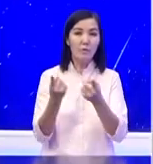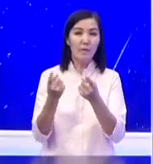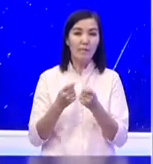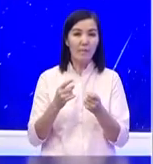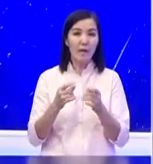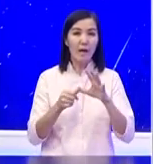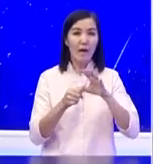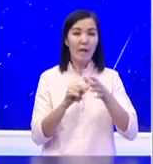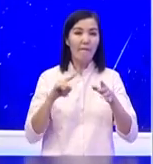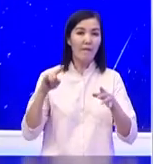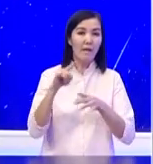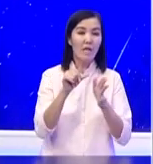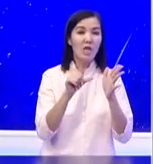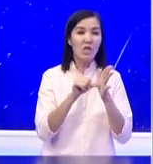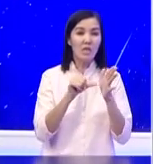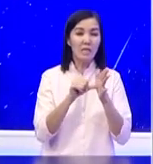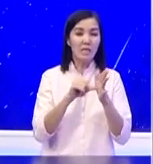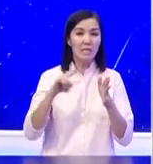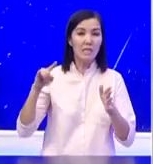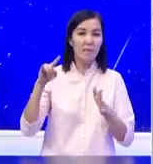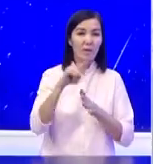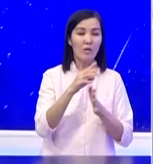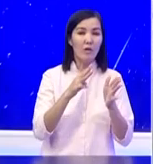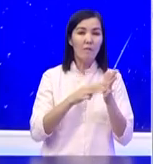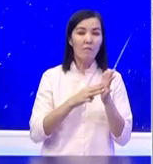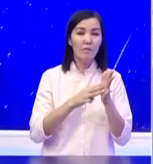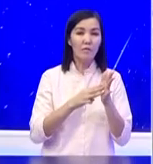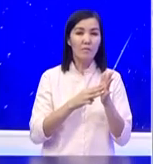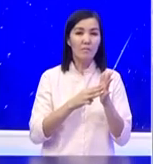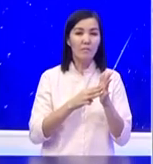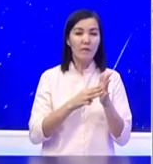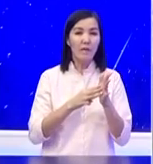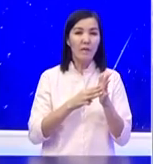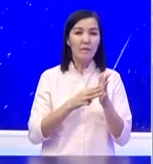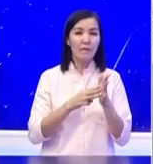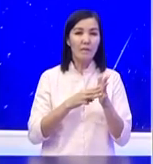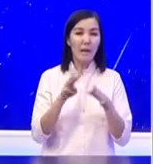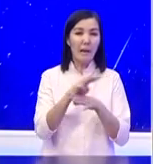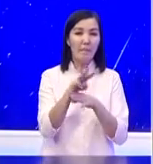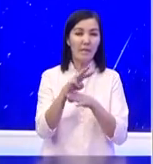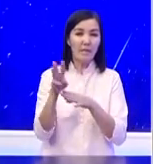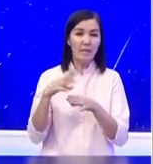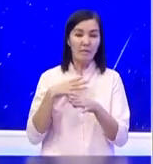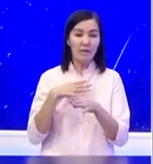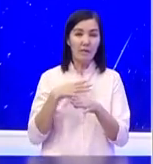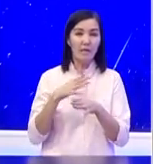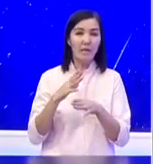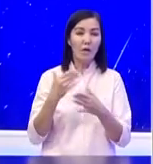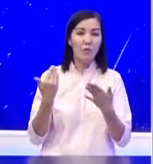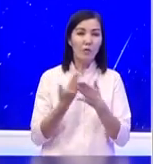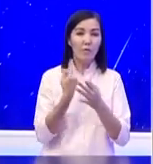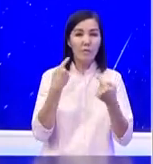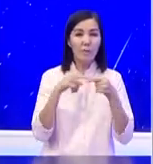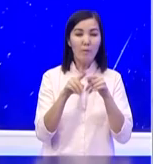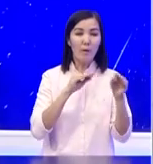авиацию, 6 самолетов ТОО «Авиасила», а также 8 наземных опрыскивателей. Техника полностью оснащена специальным современным